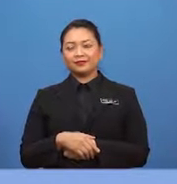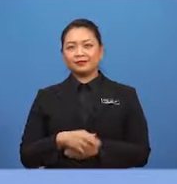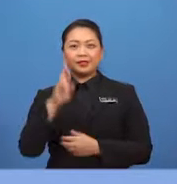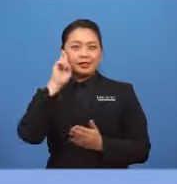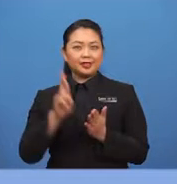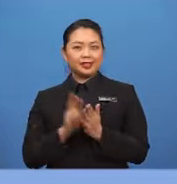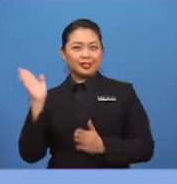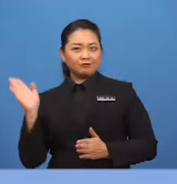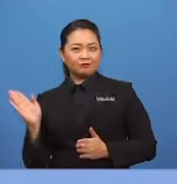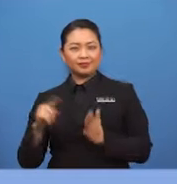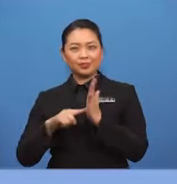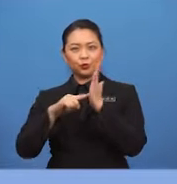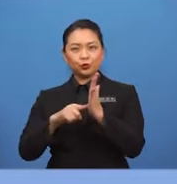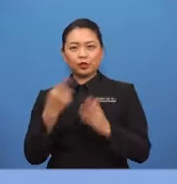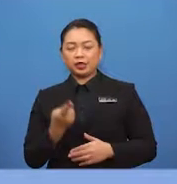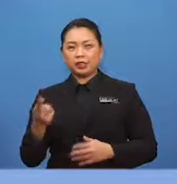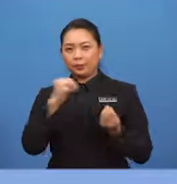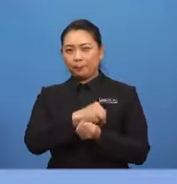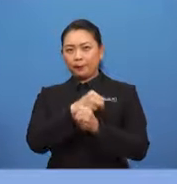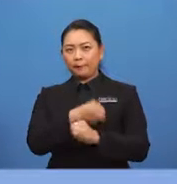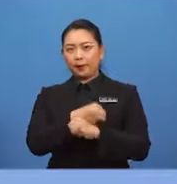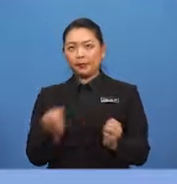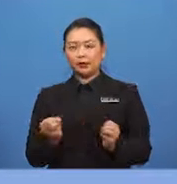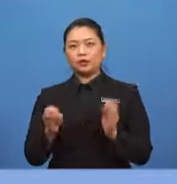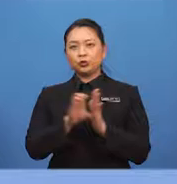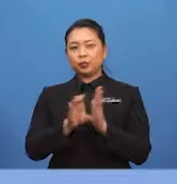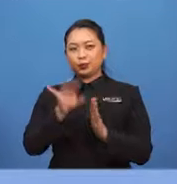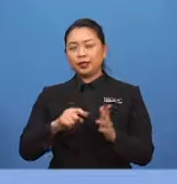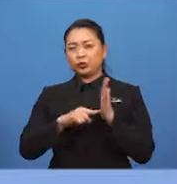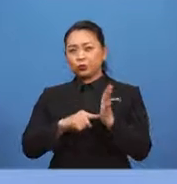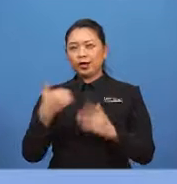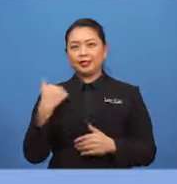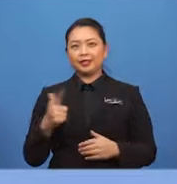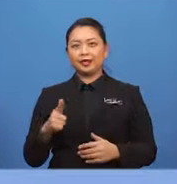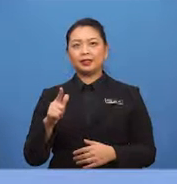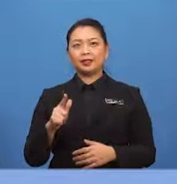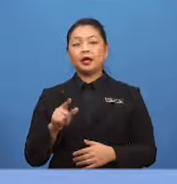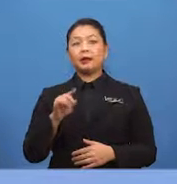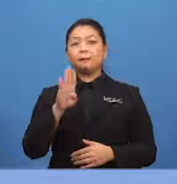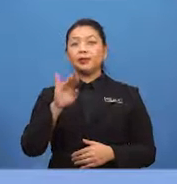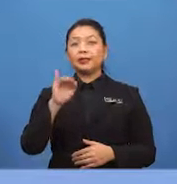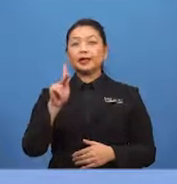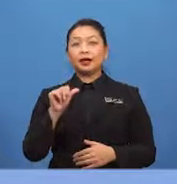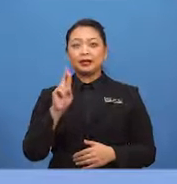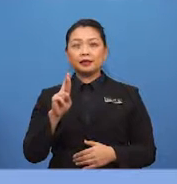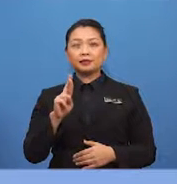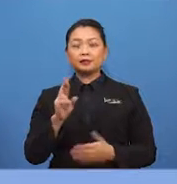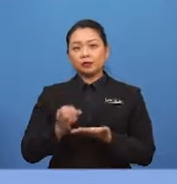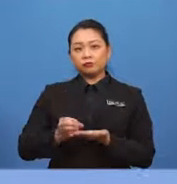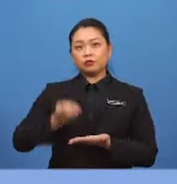Rajah menunjukkan radas makmal. Contoh yang ditunjukkan adalah bikar dan